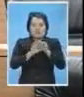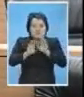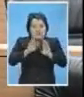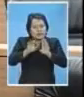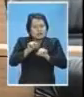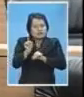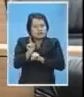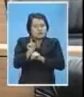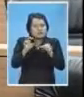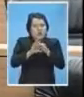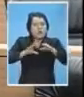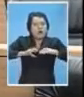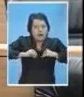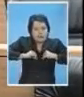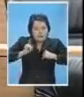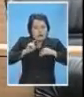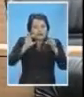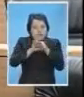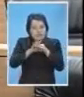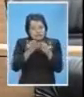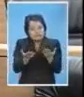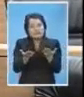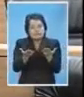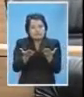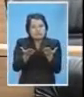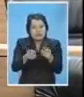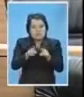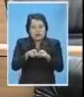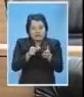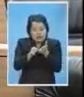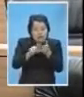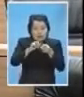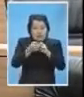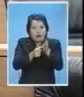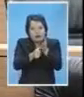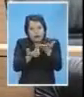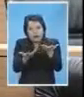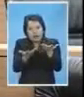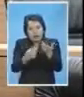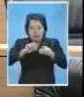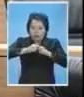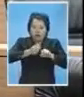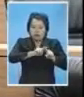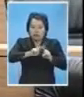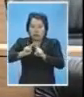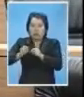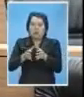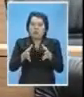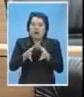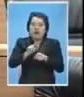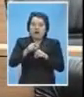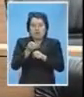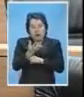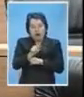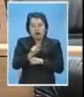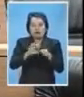เสมือนว่ายอมรับการใช้กำปั้นเหล็กเข้าแก้ปัญหาเลยลุกลามกันเป็นใหญ่ถ้าหากพรรคเพื่อไ